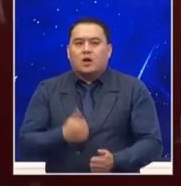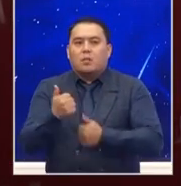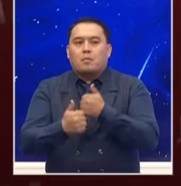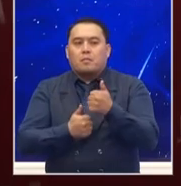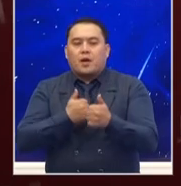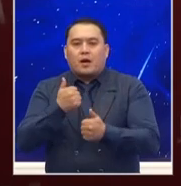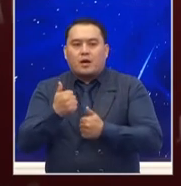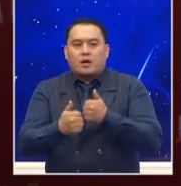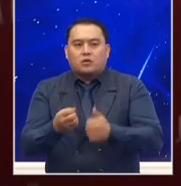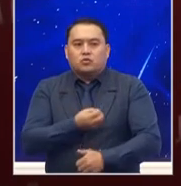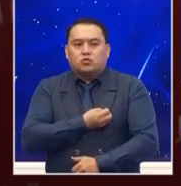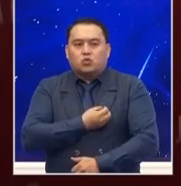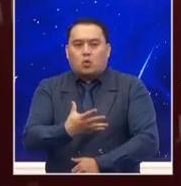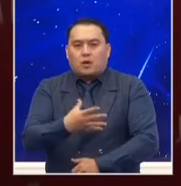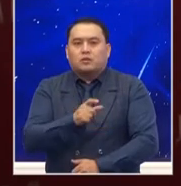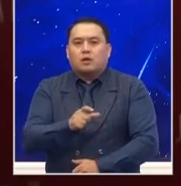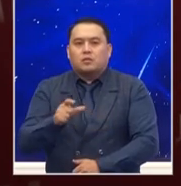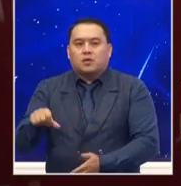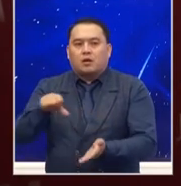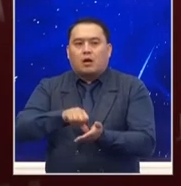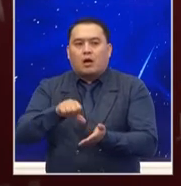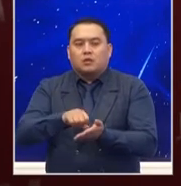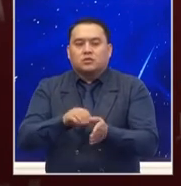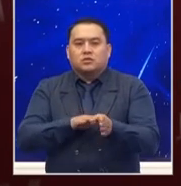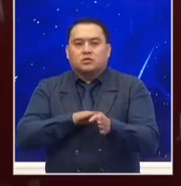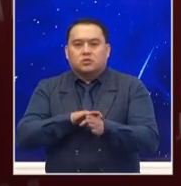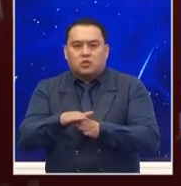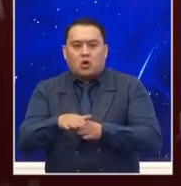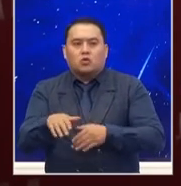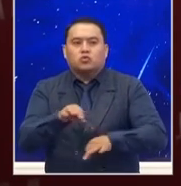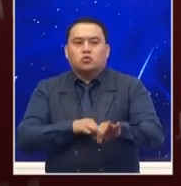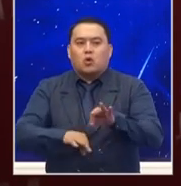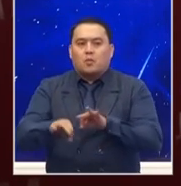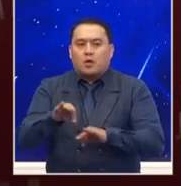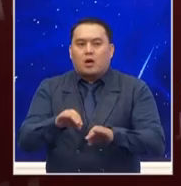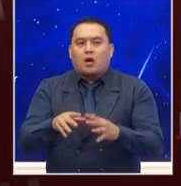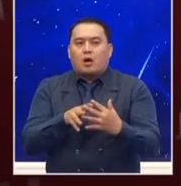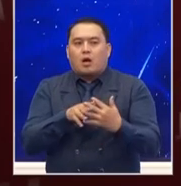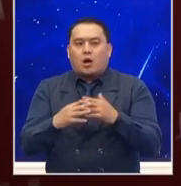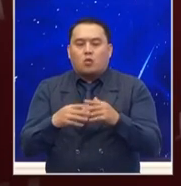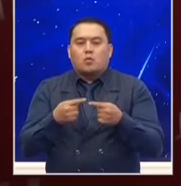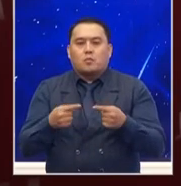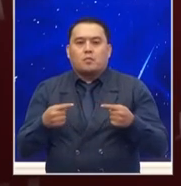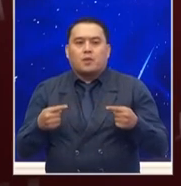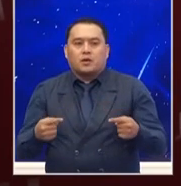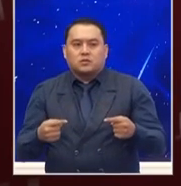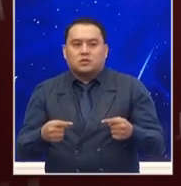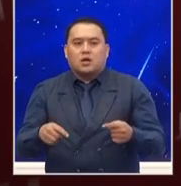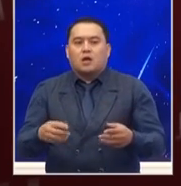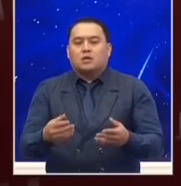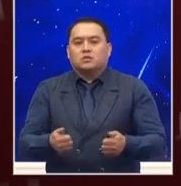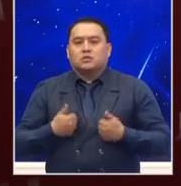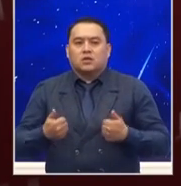жетсудағы атымтай жомарт азаматтардың демеушілігімен жүзеге асып отыр. Бұл жобада біз аудандағы ауыл мен өзге ұлт жастарына қолдау танытуға